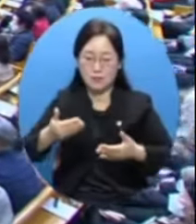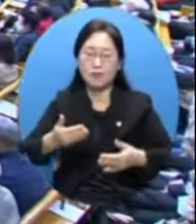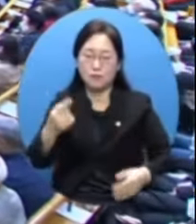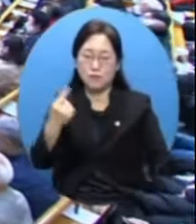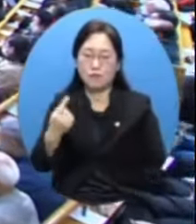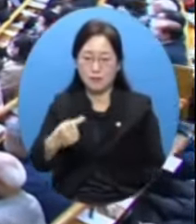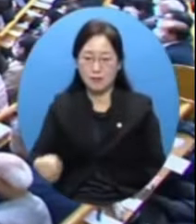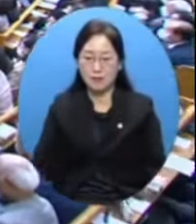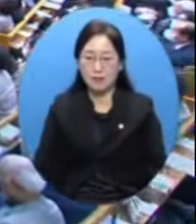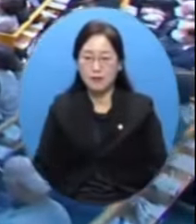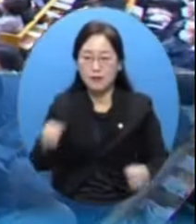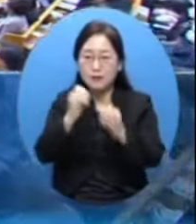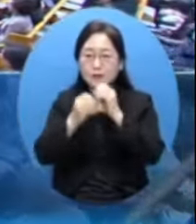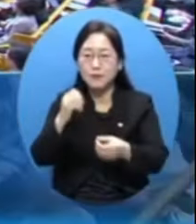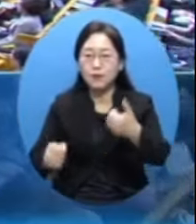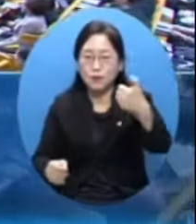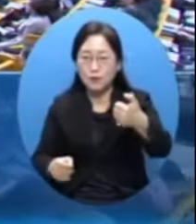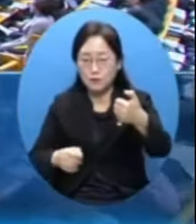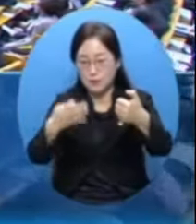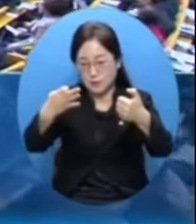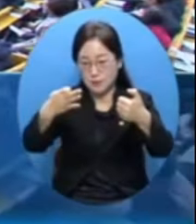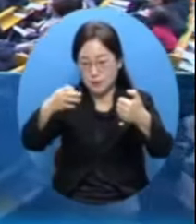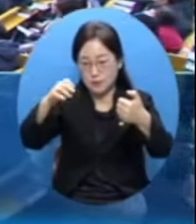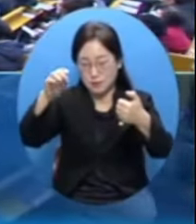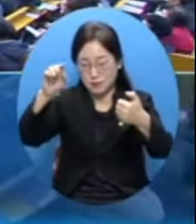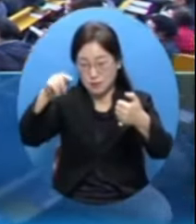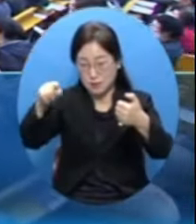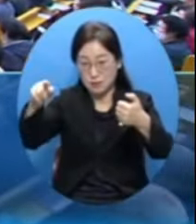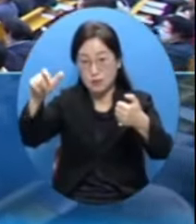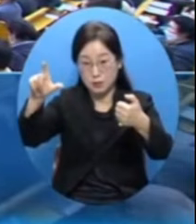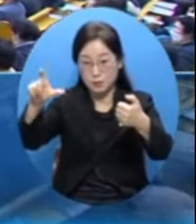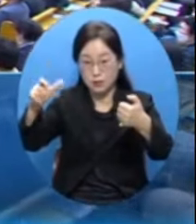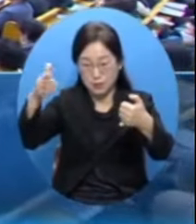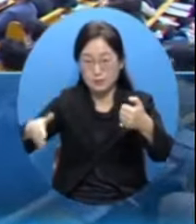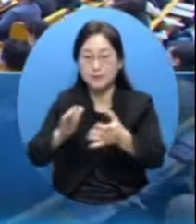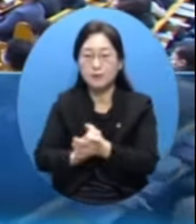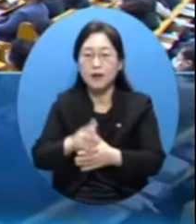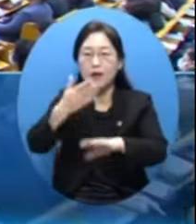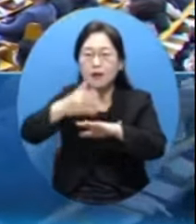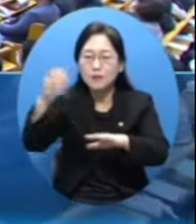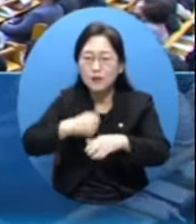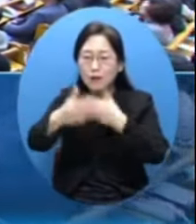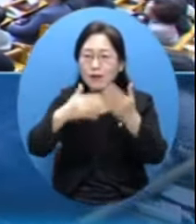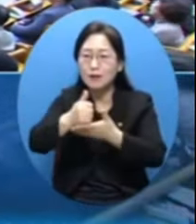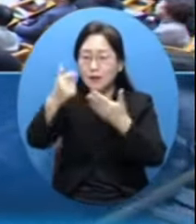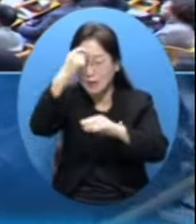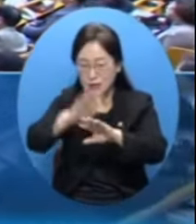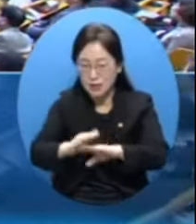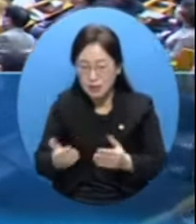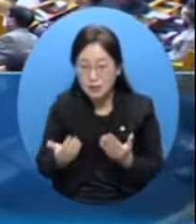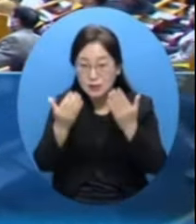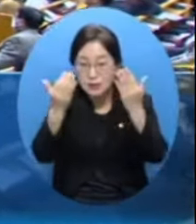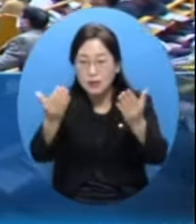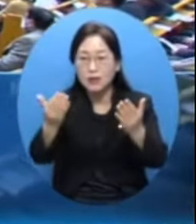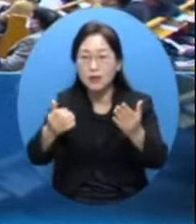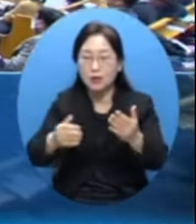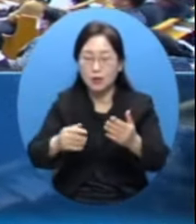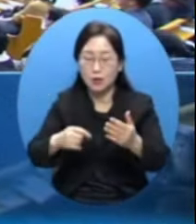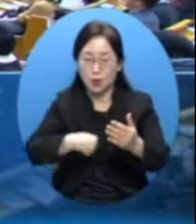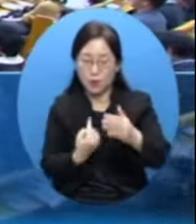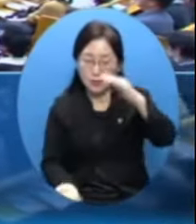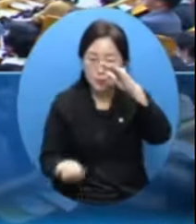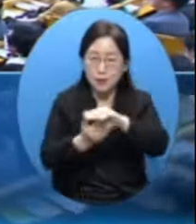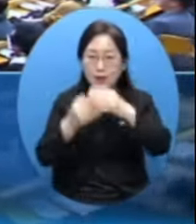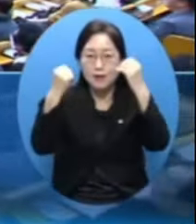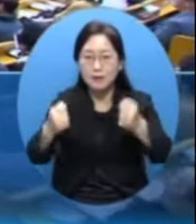것입니다. 시편 50편 14절 15절은 이와 같이 말씀합니다. 감사로 하나님께 제사를 드리며 지존하신 이에게